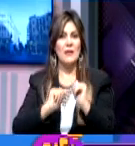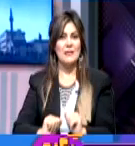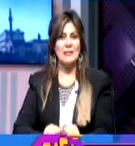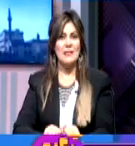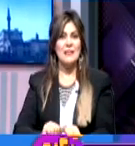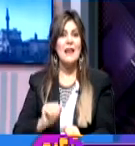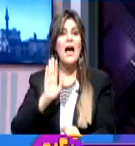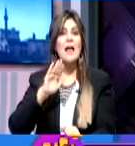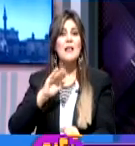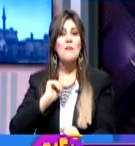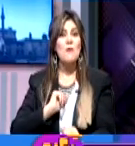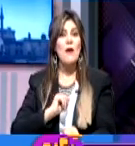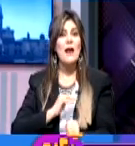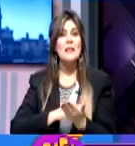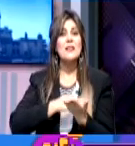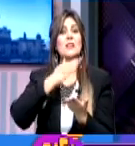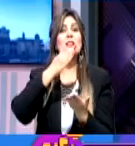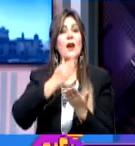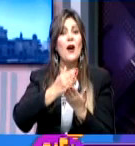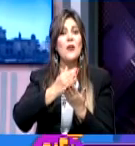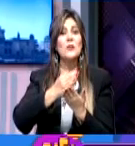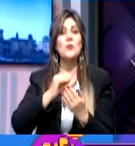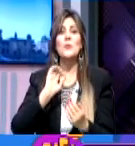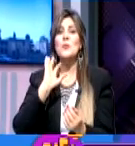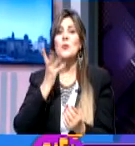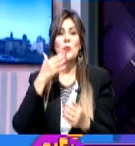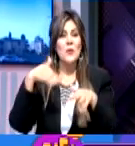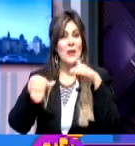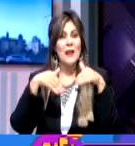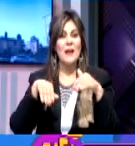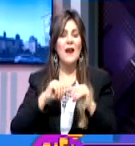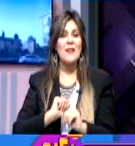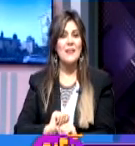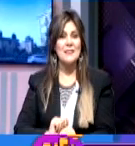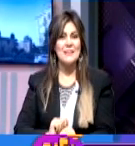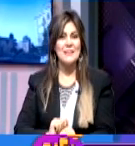التقدم اللي فيه طفره جديده في ذوي الاعاقه مع فخامه الرئيس،